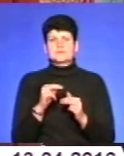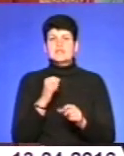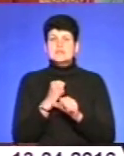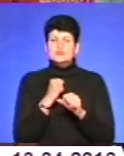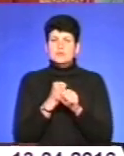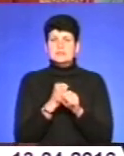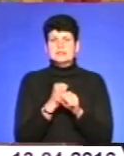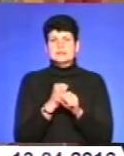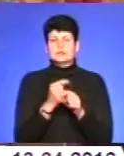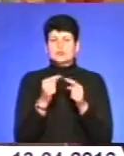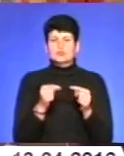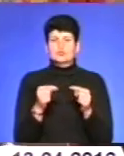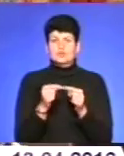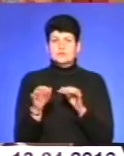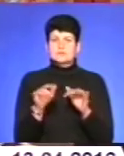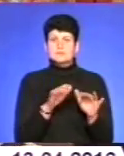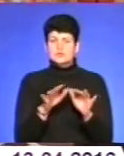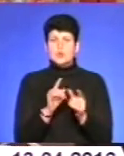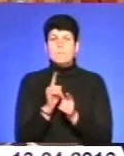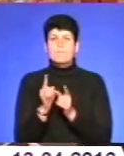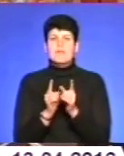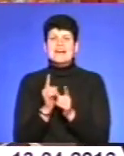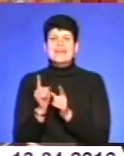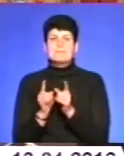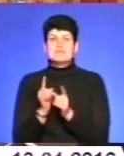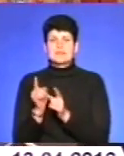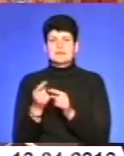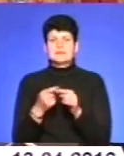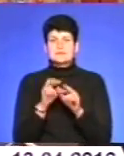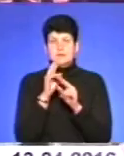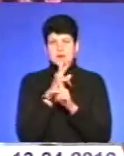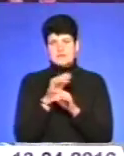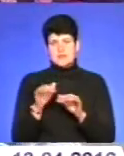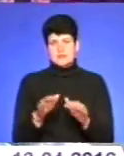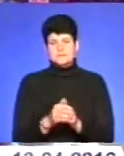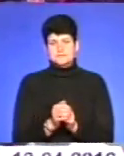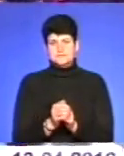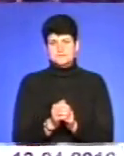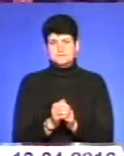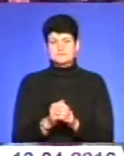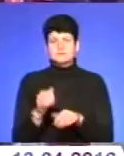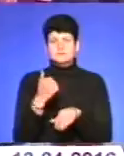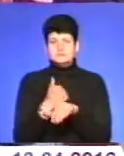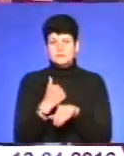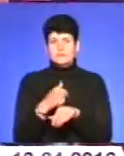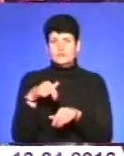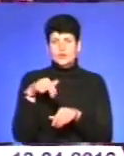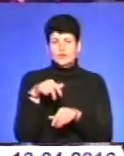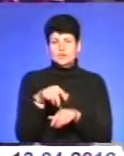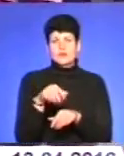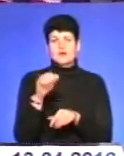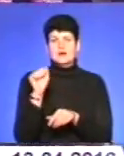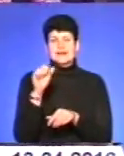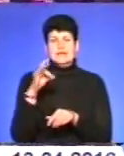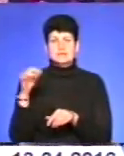зробити конкретні вчинки, щоб перемінити ці неправильні дії. Очолює хресну ходу митрополит і